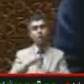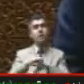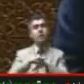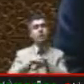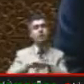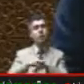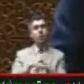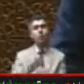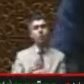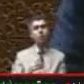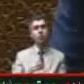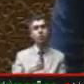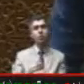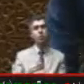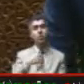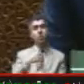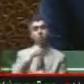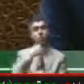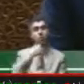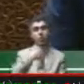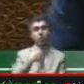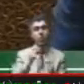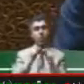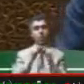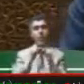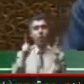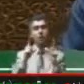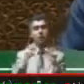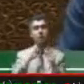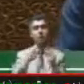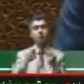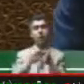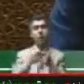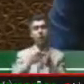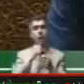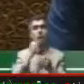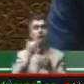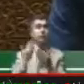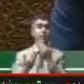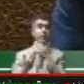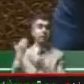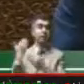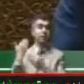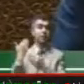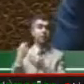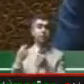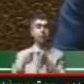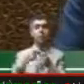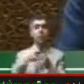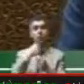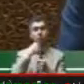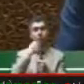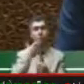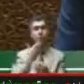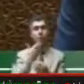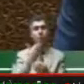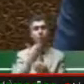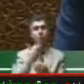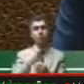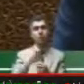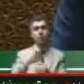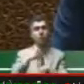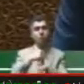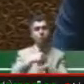استسمحكم إن فتحت نوعا ما هذا السؤال وأرجعته إلى أنيته، لأنه قدم لكم في